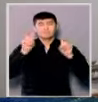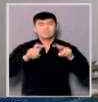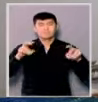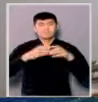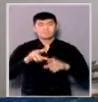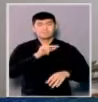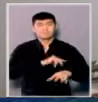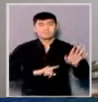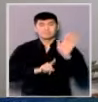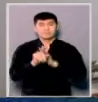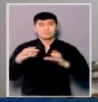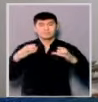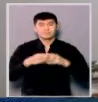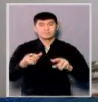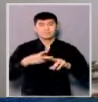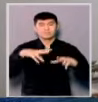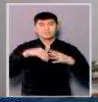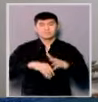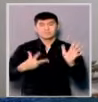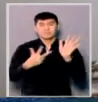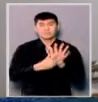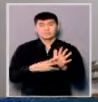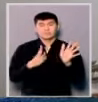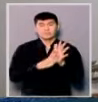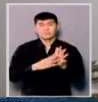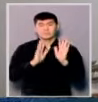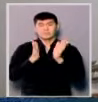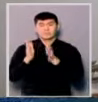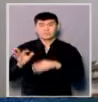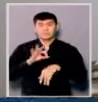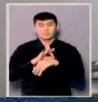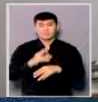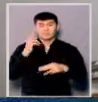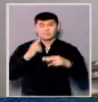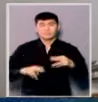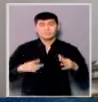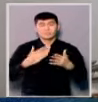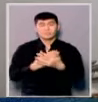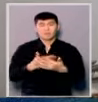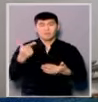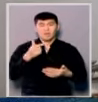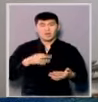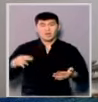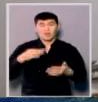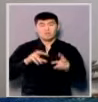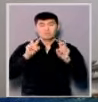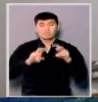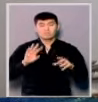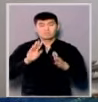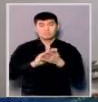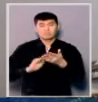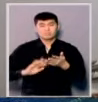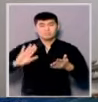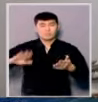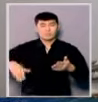исследовательскую работу. Она включает в себя 9 направлений. В первую очередь мы завершили краткое описание экологии Атырауской области, затем